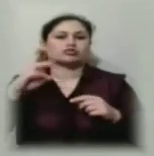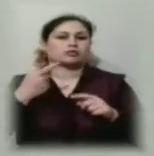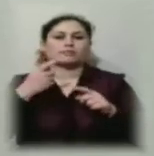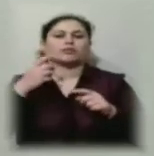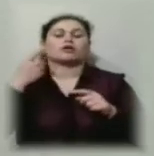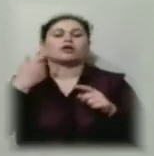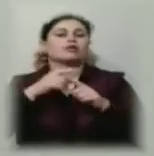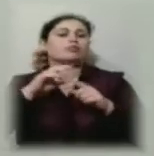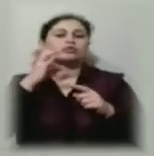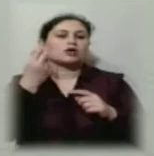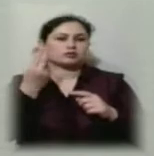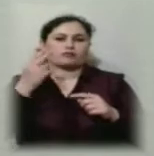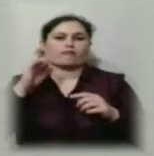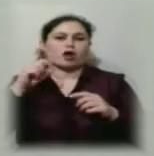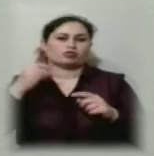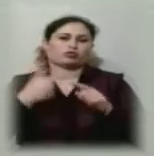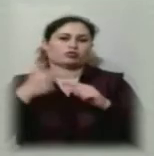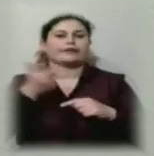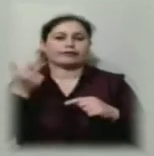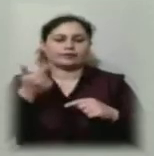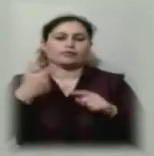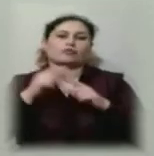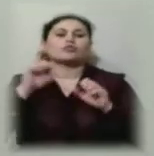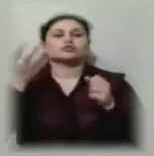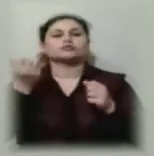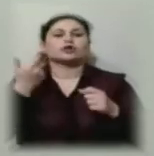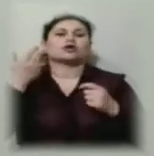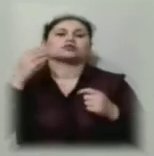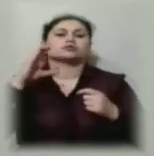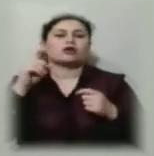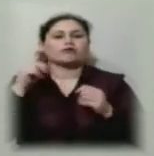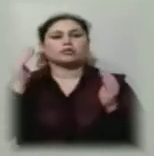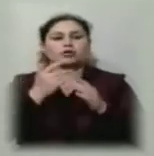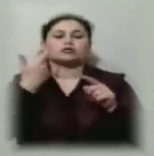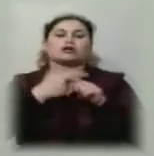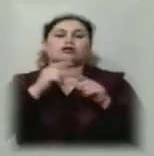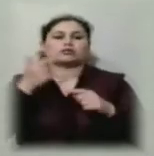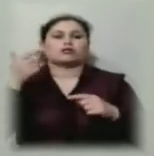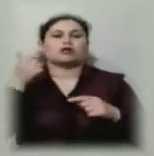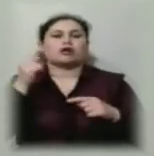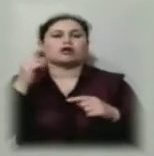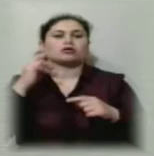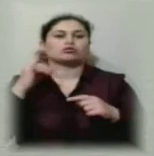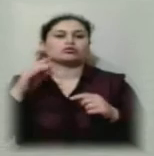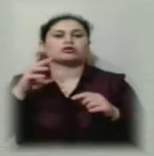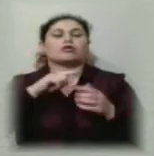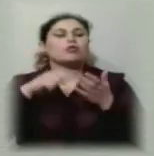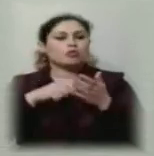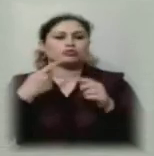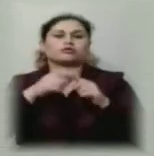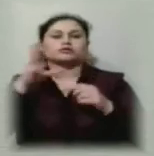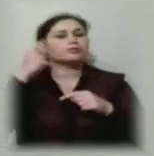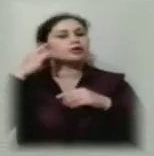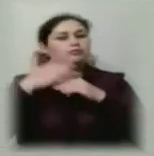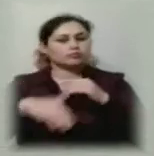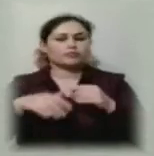брати ставку меншу. А якщо це гарантує місто, то всі розуміють, що це 100